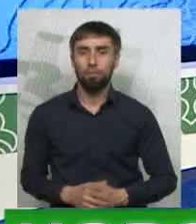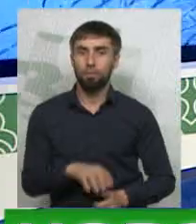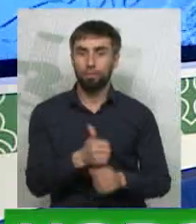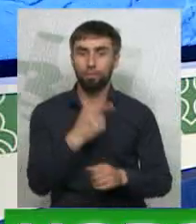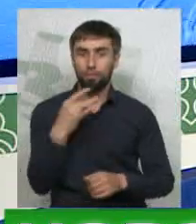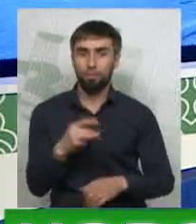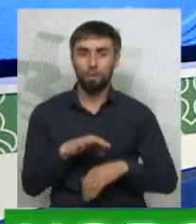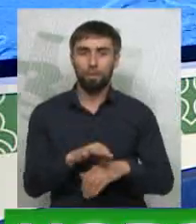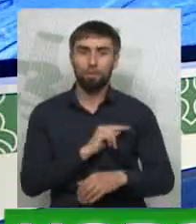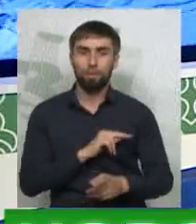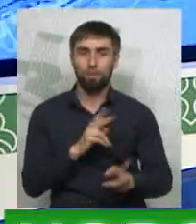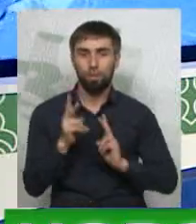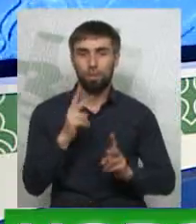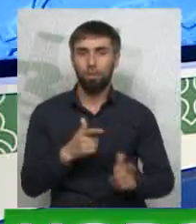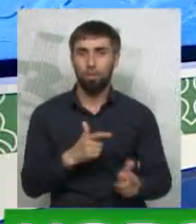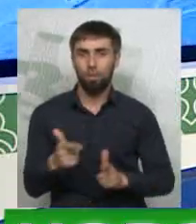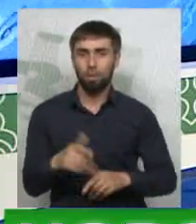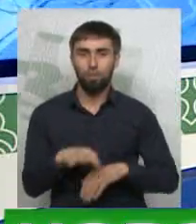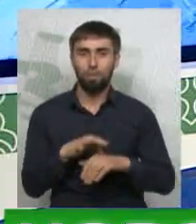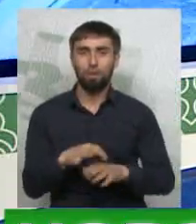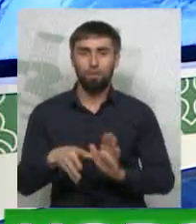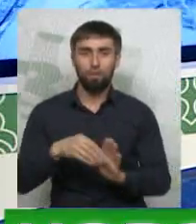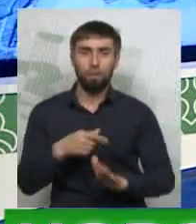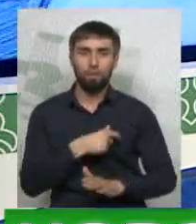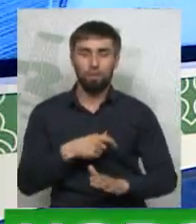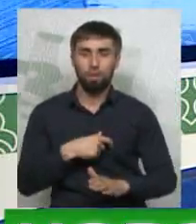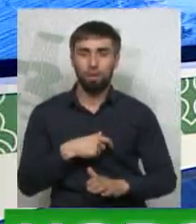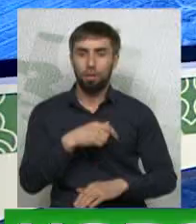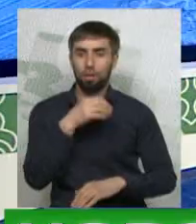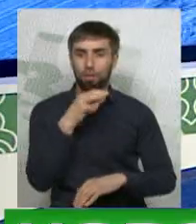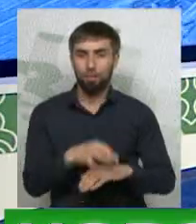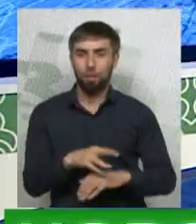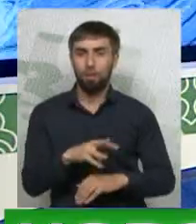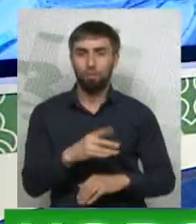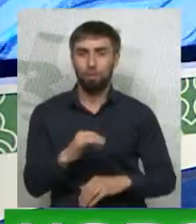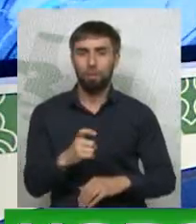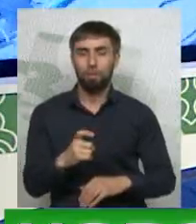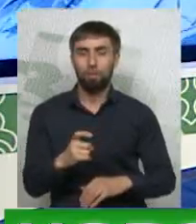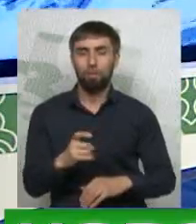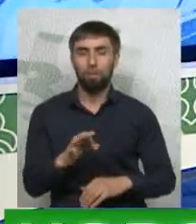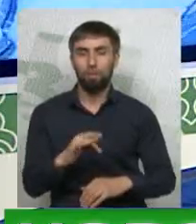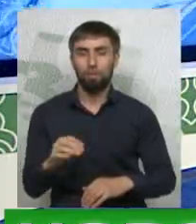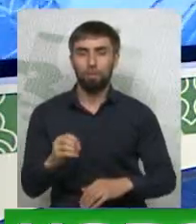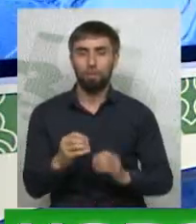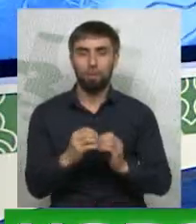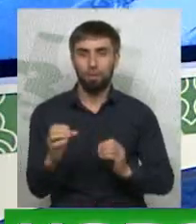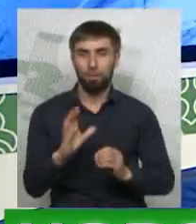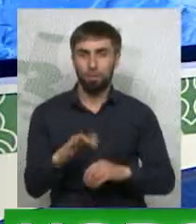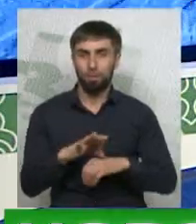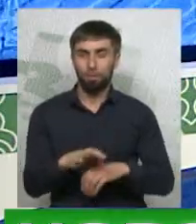Глава Ингушетии провел рабочее совещание о подготовке к проведению выборов депутатов представительных органов муниципальных образований региона 10